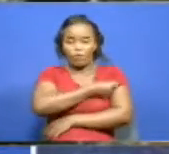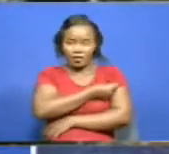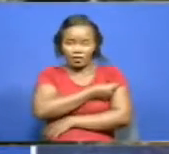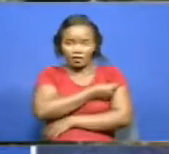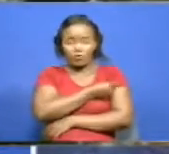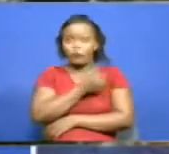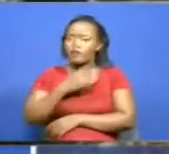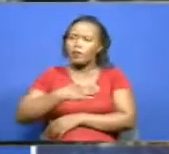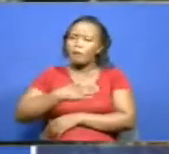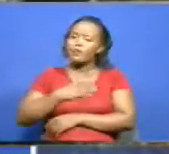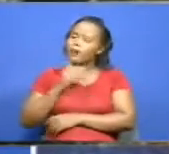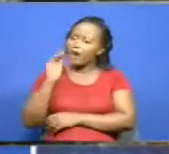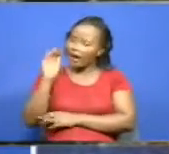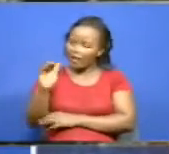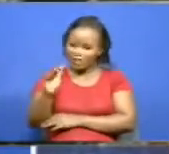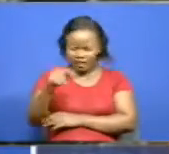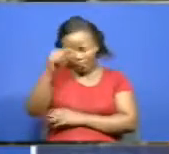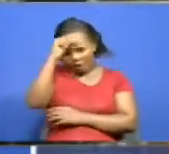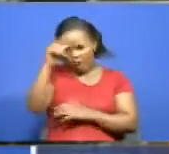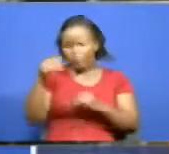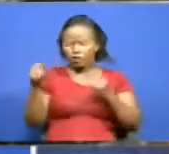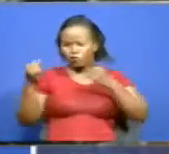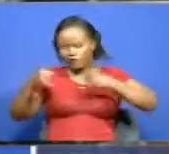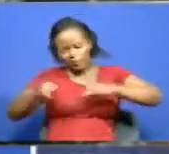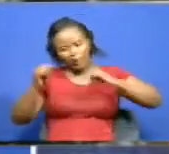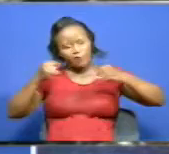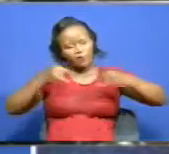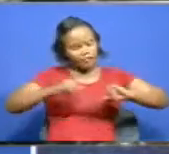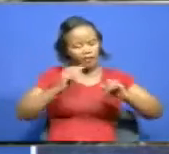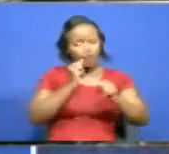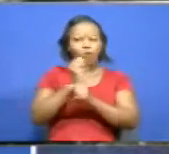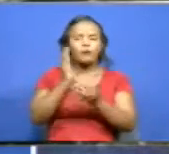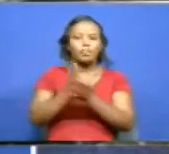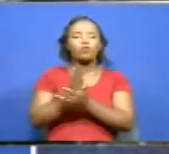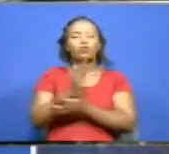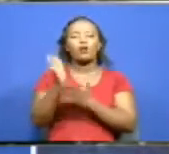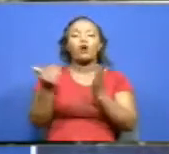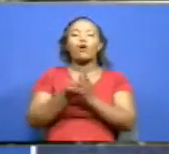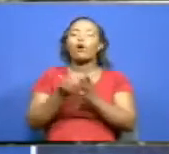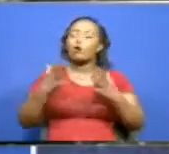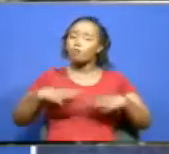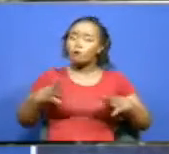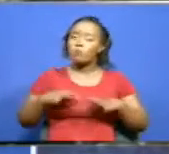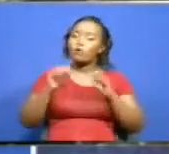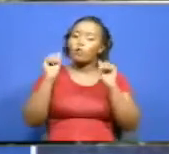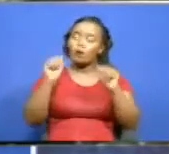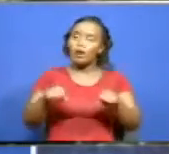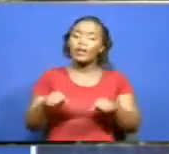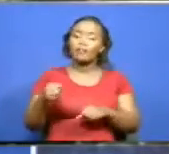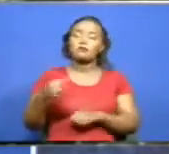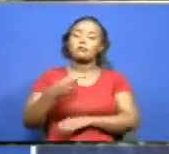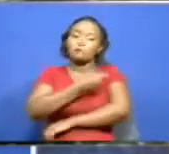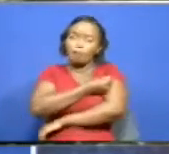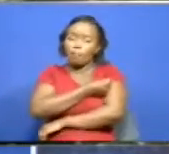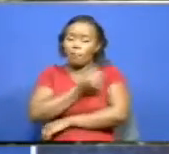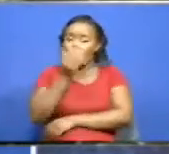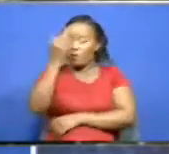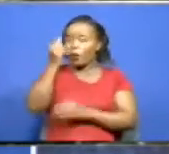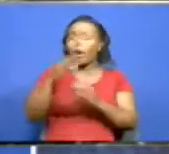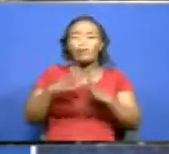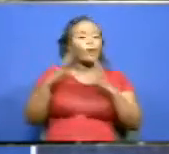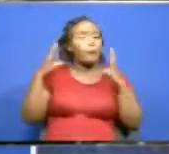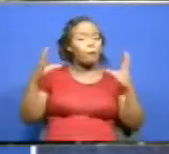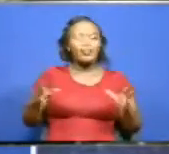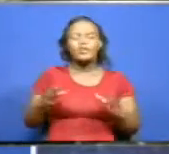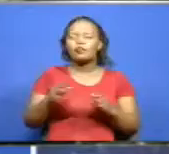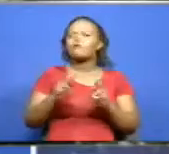na uliza serikali wajaribu kuona kuwa watafanya hivyo, kwa sababu makosa kubwa itakuwa ni